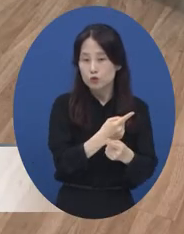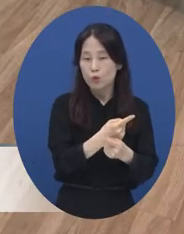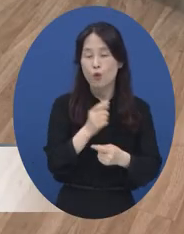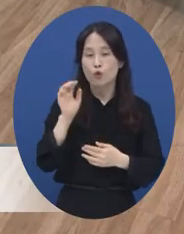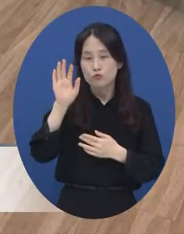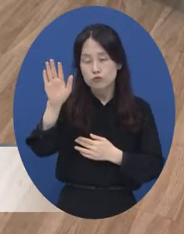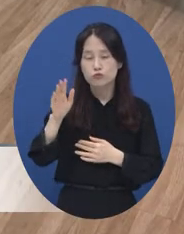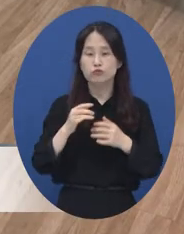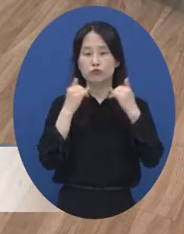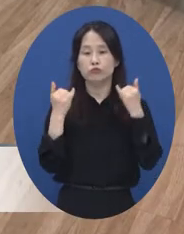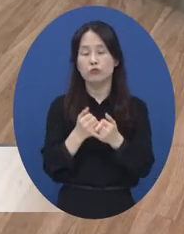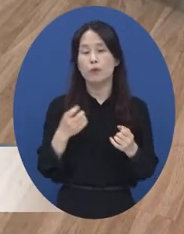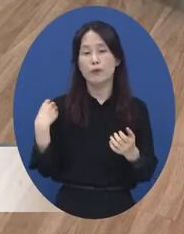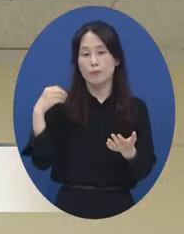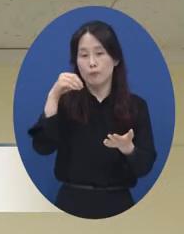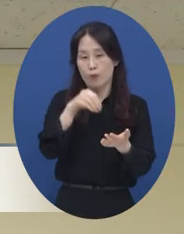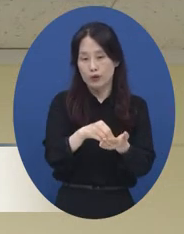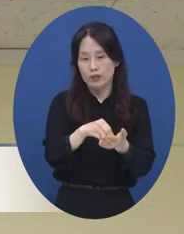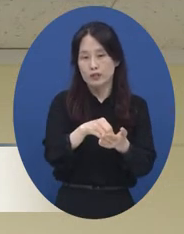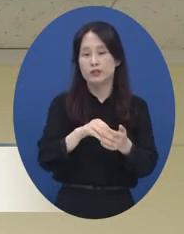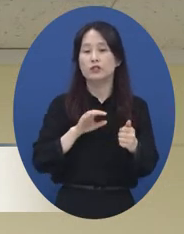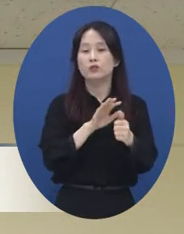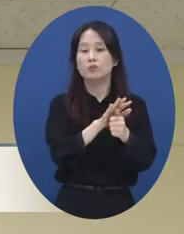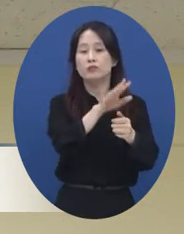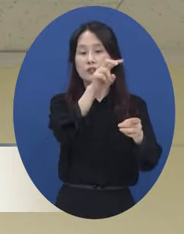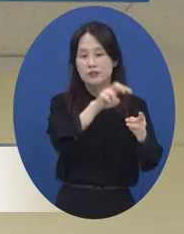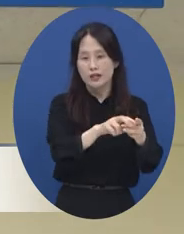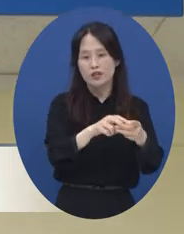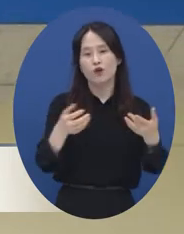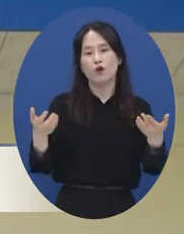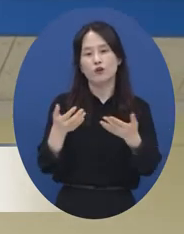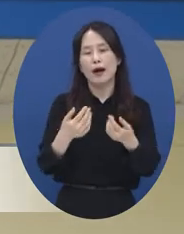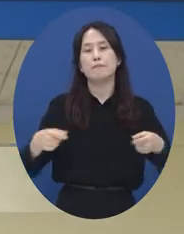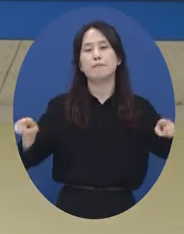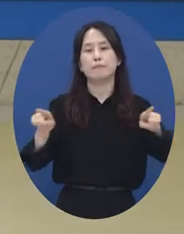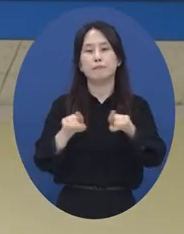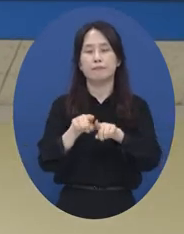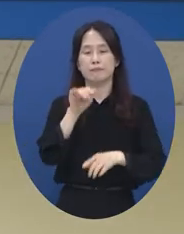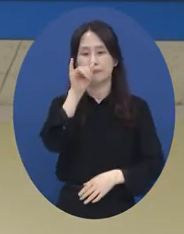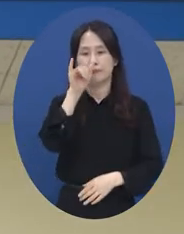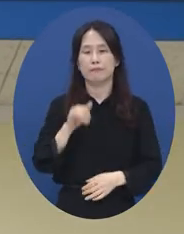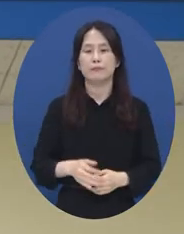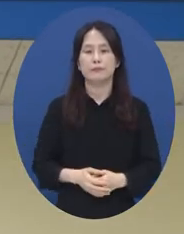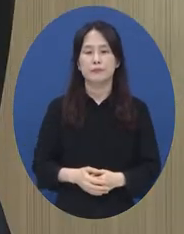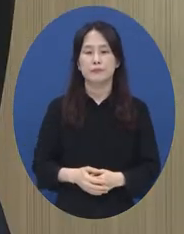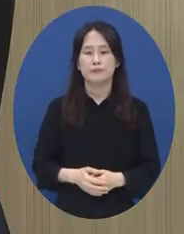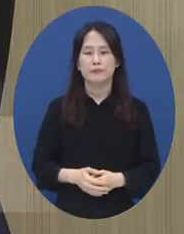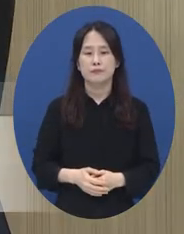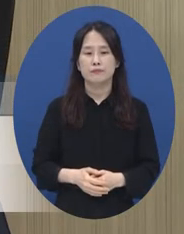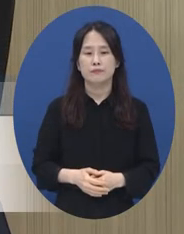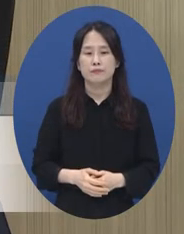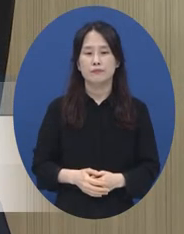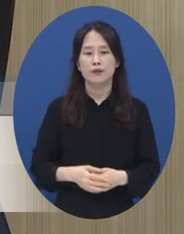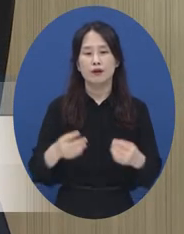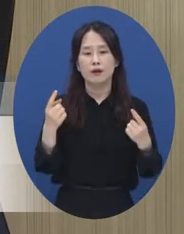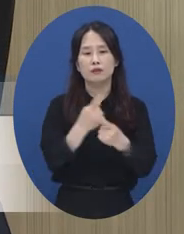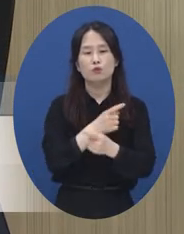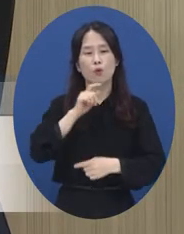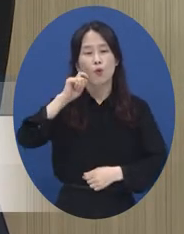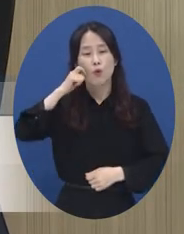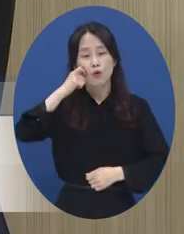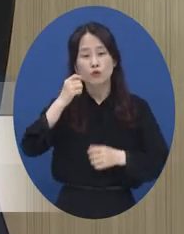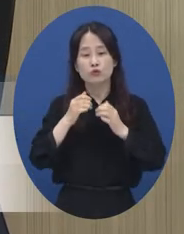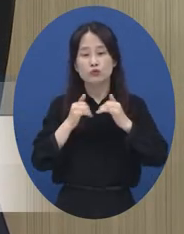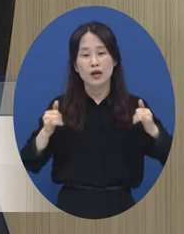지원하는 우리나라 최초의 정신건강 위기 대응 센터 역할을 함께 합니다 지루 사각지대 에 놓여